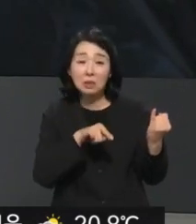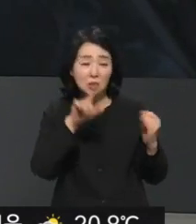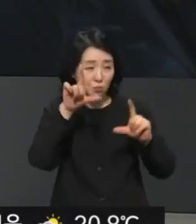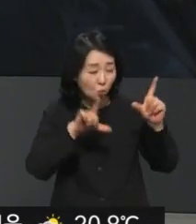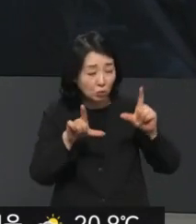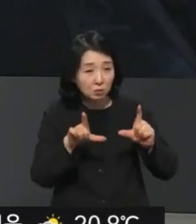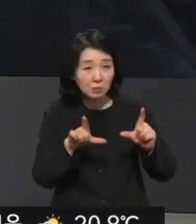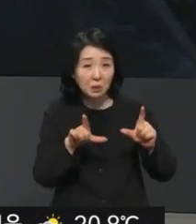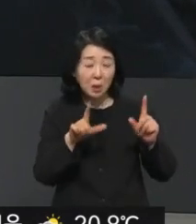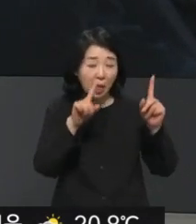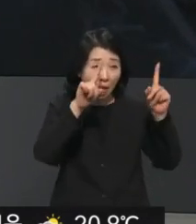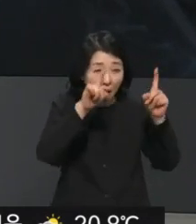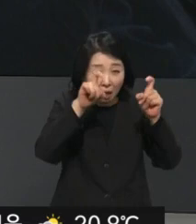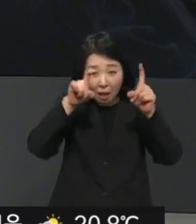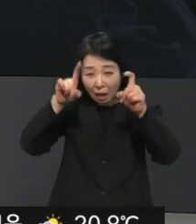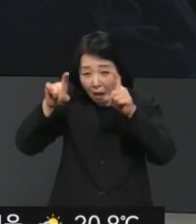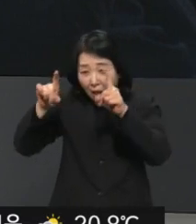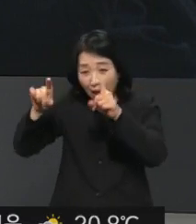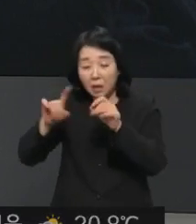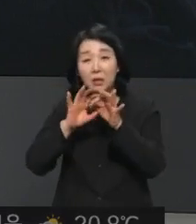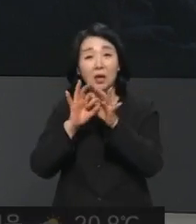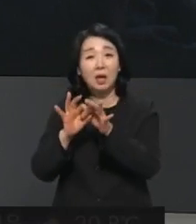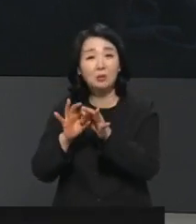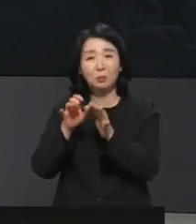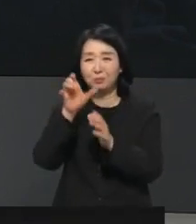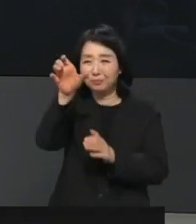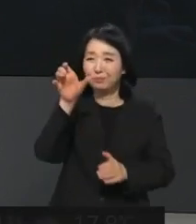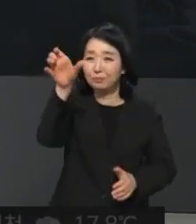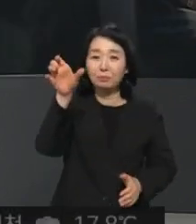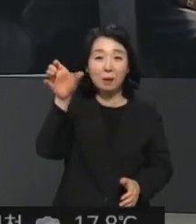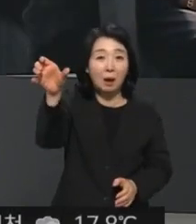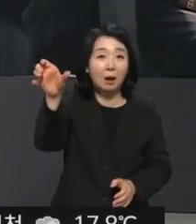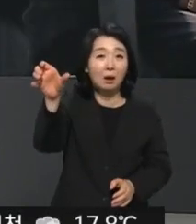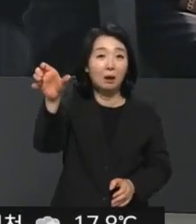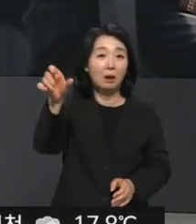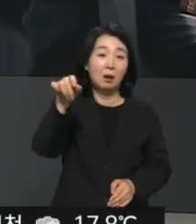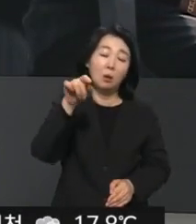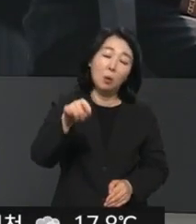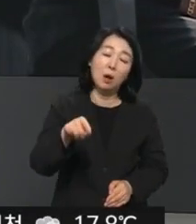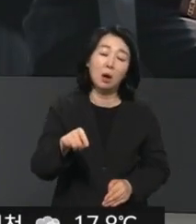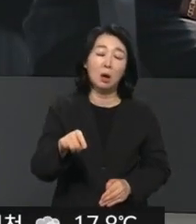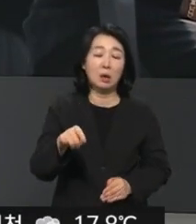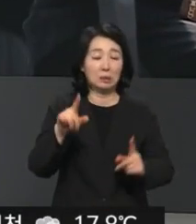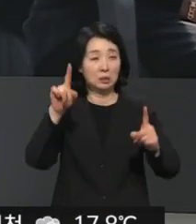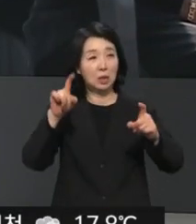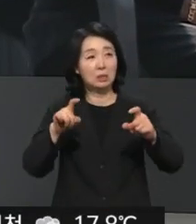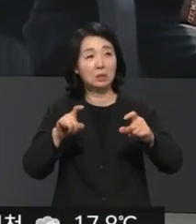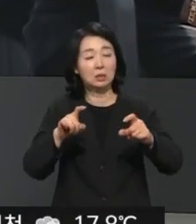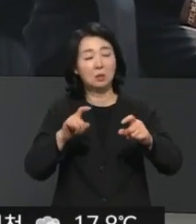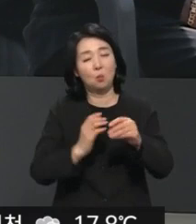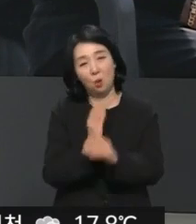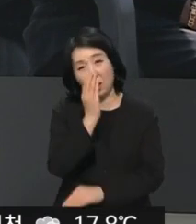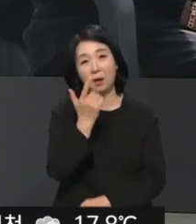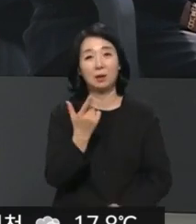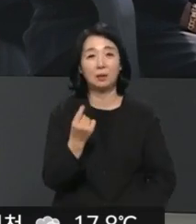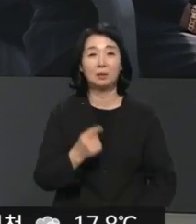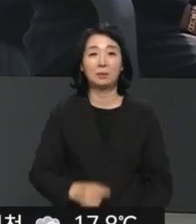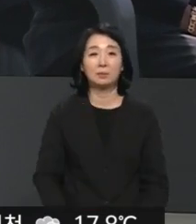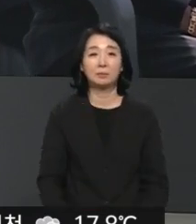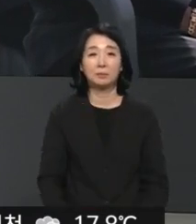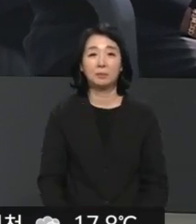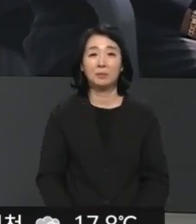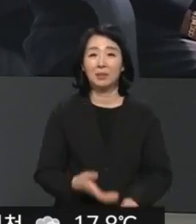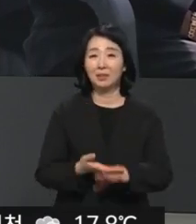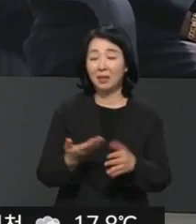모습을 초단위로 담은 듯한 사진이 연달아 올라온 건데요. 여기에 대해서는 과유불급이란 말이 떠오르기도 합니다.